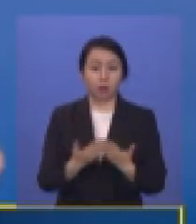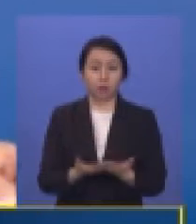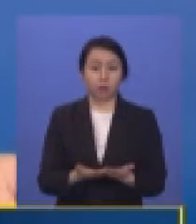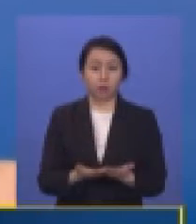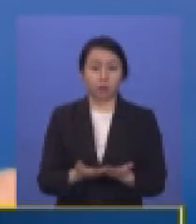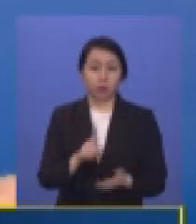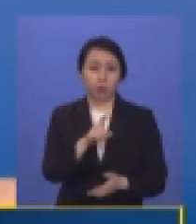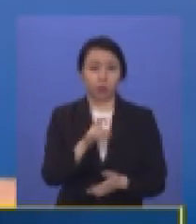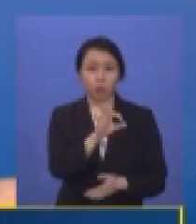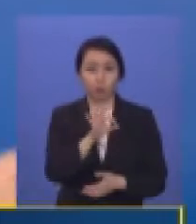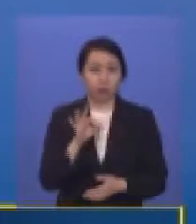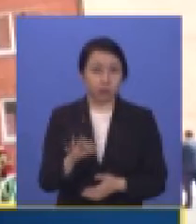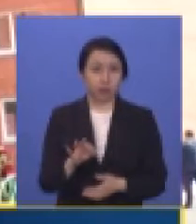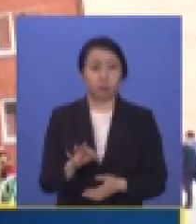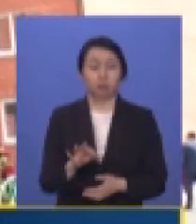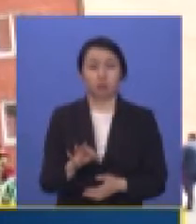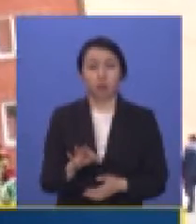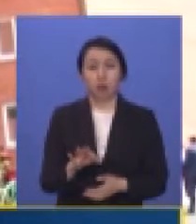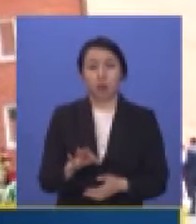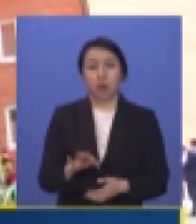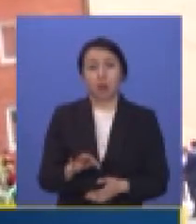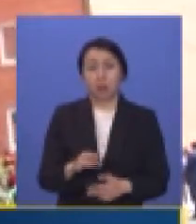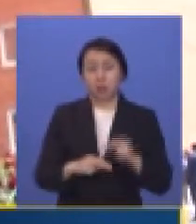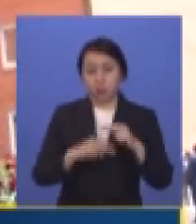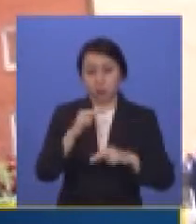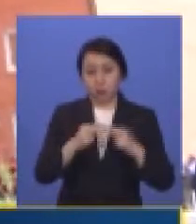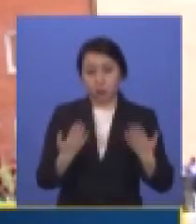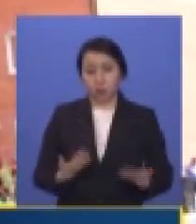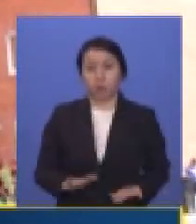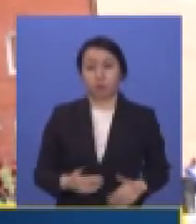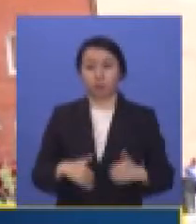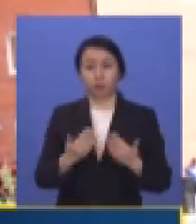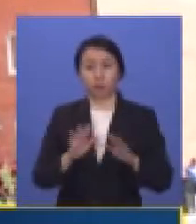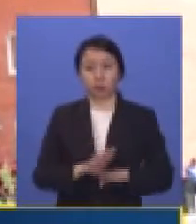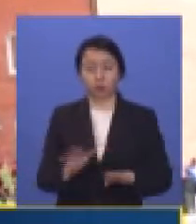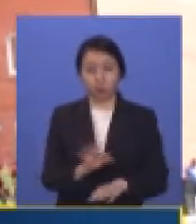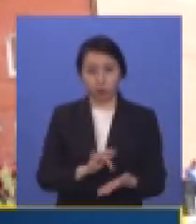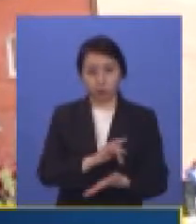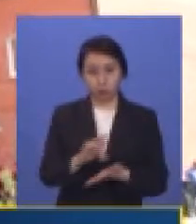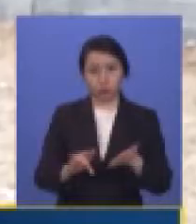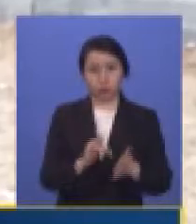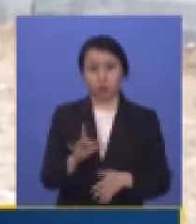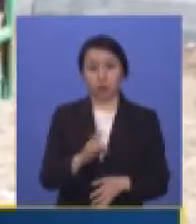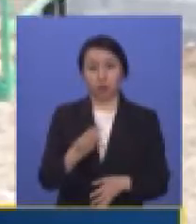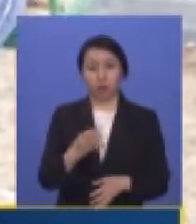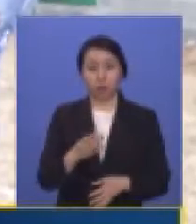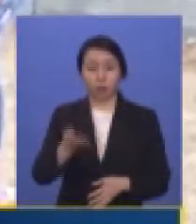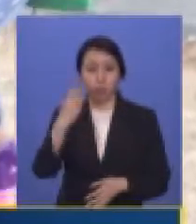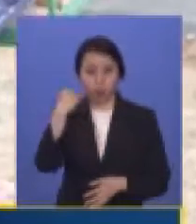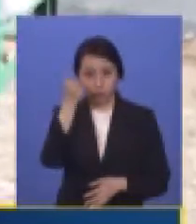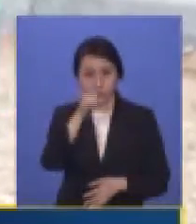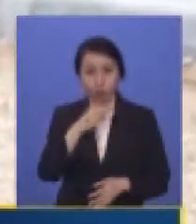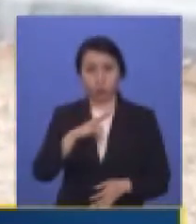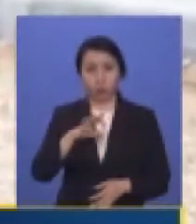обеспечить 100% населенных пунктов. Строительству жилья сейчас отдают особое предпочтение не только в областном центре, но и в районах региона. В прошлом году в